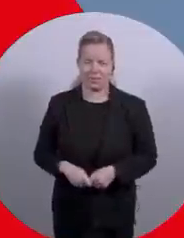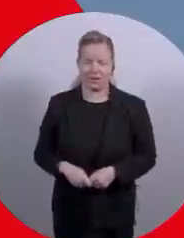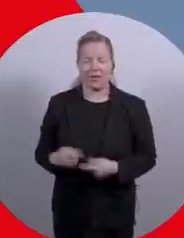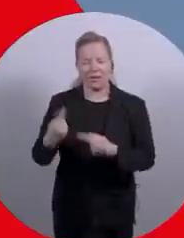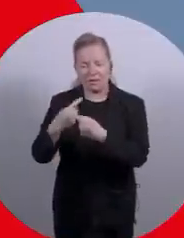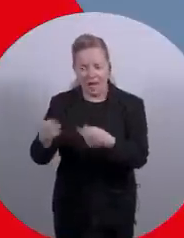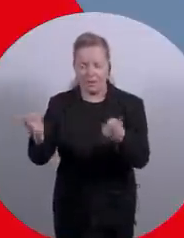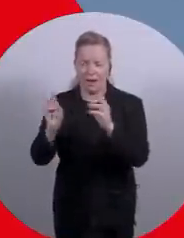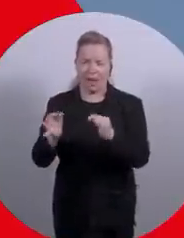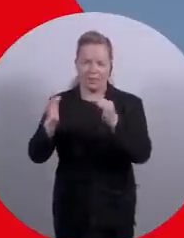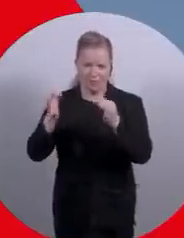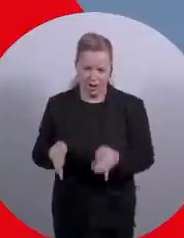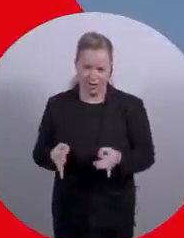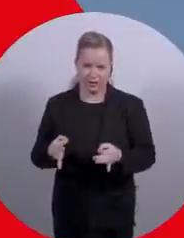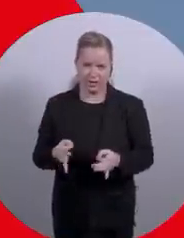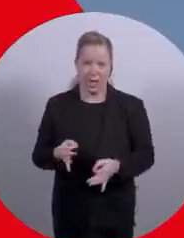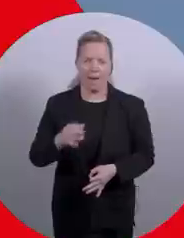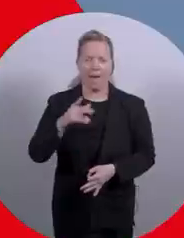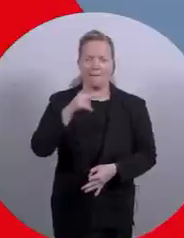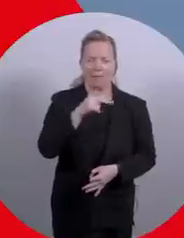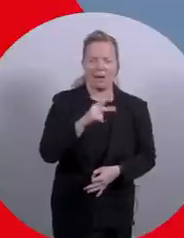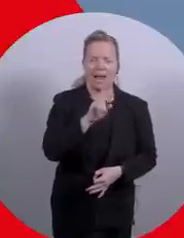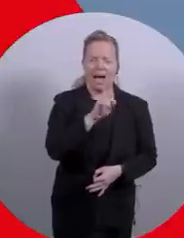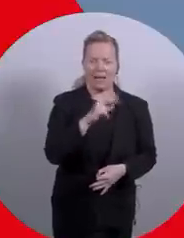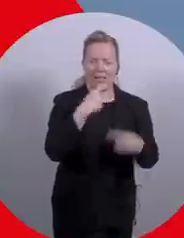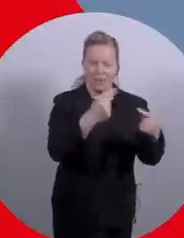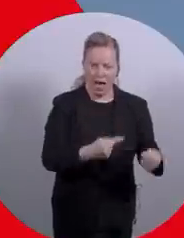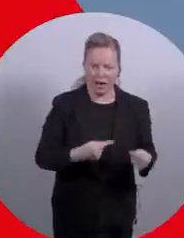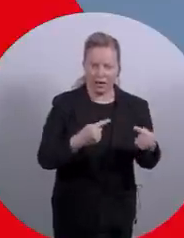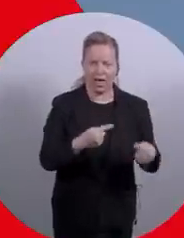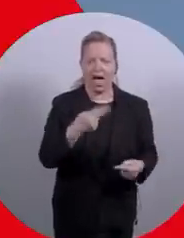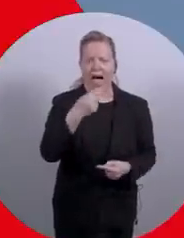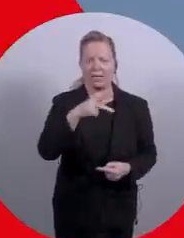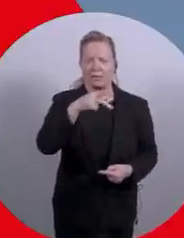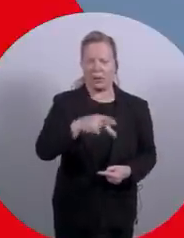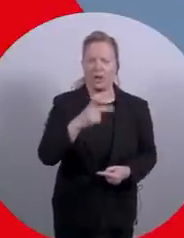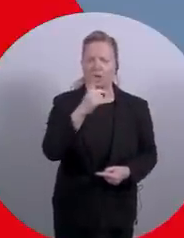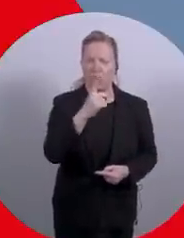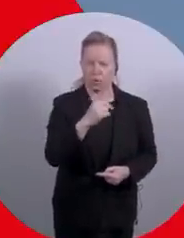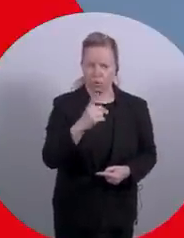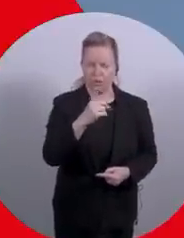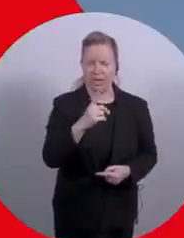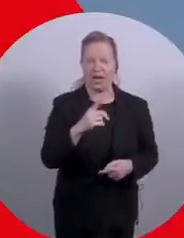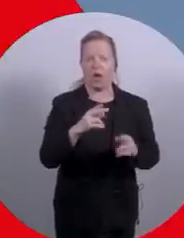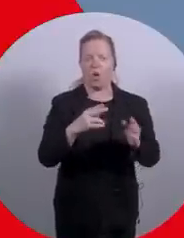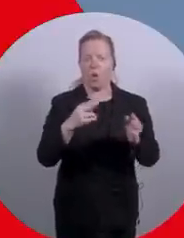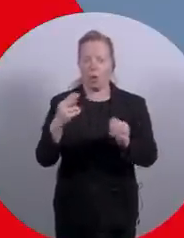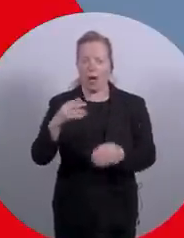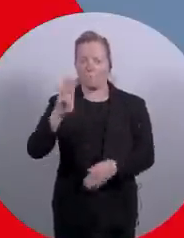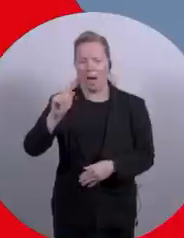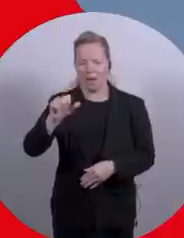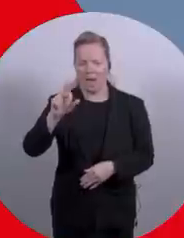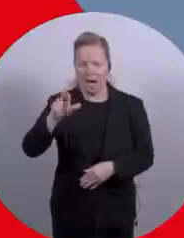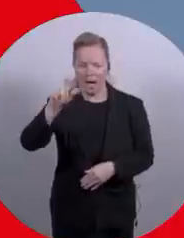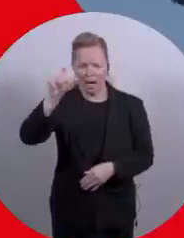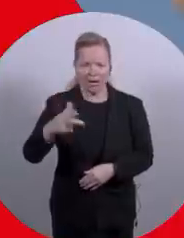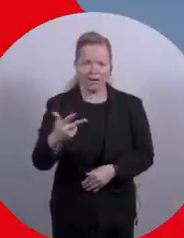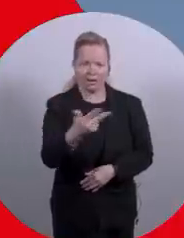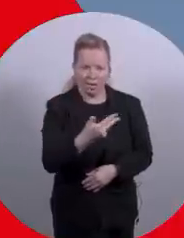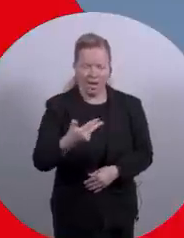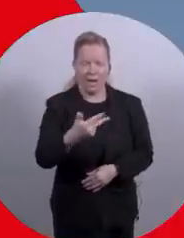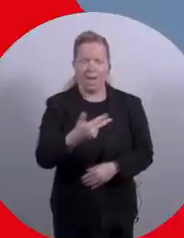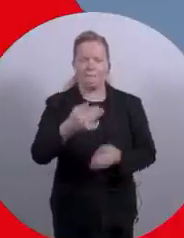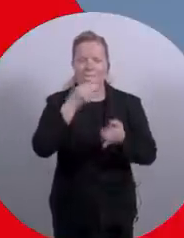verlassen pamelerin die Wagner Hans-peter doskozil und an die Barbara sind alle drei hundertmal bessere Bundeskanzler